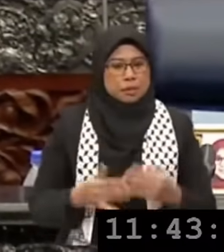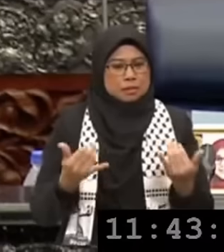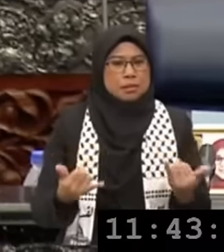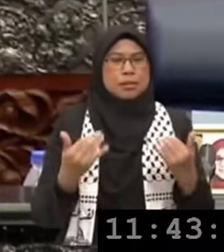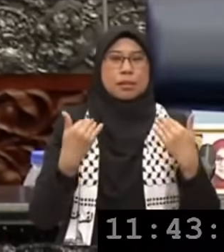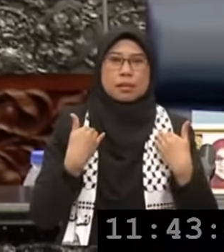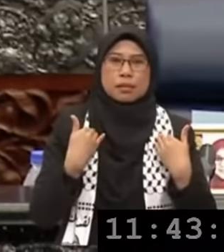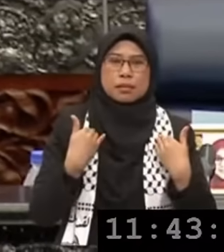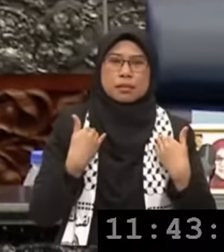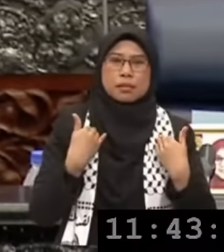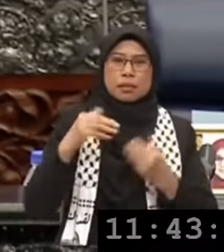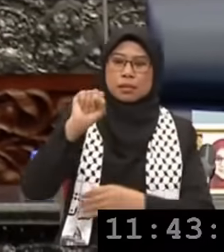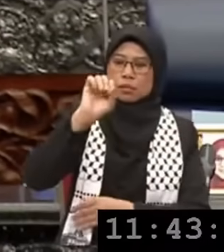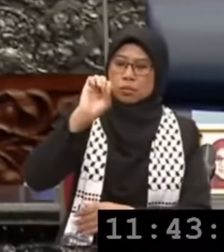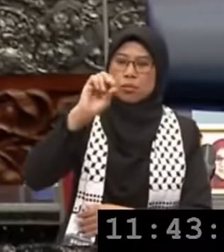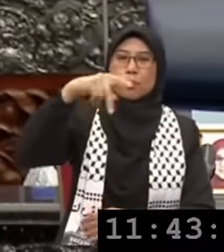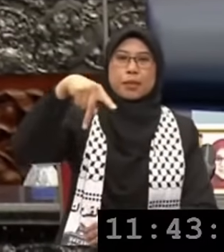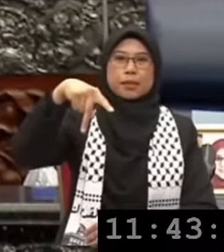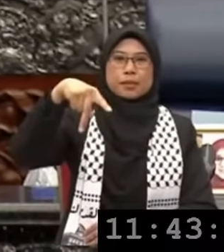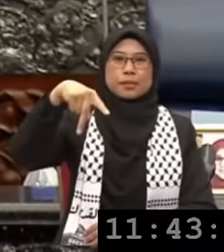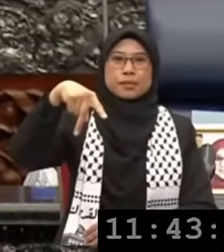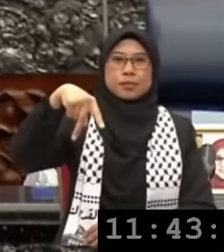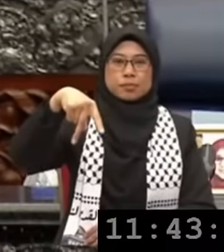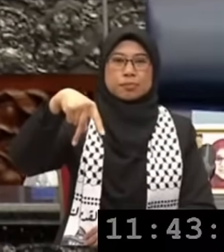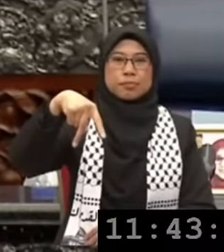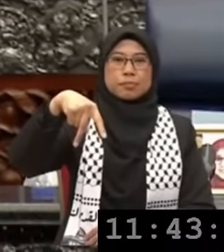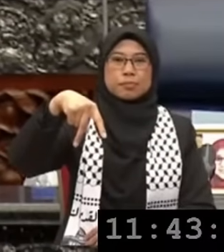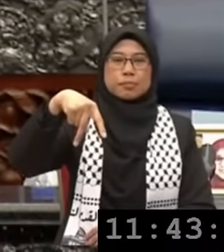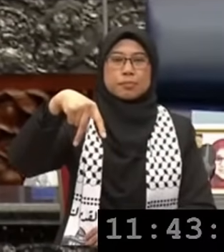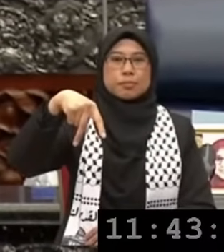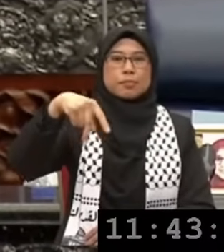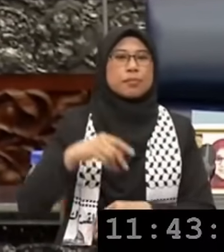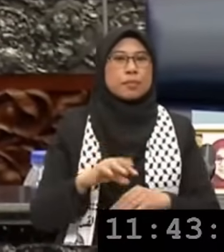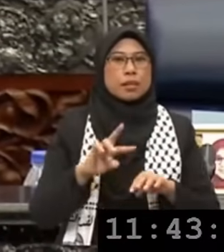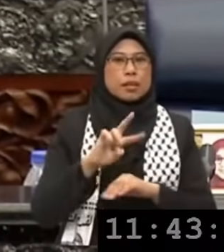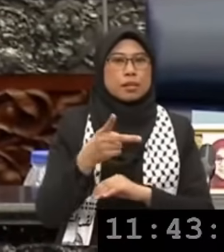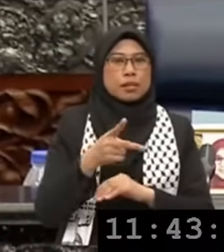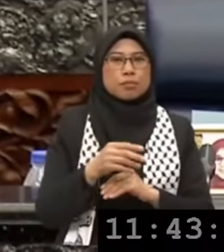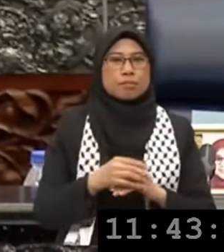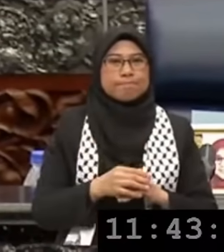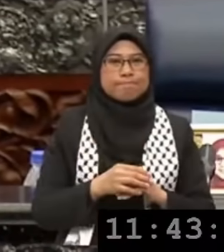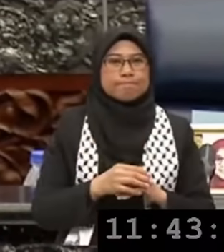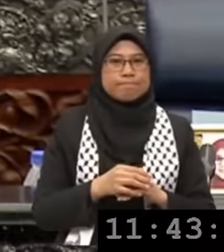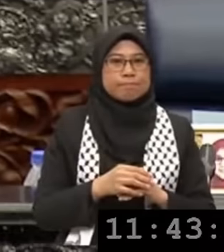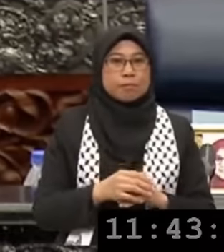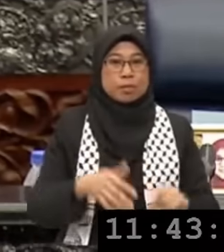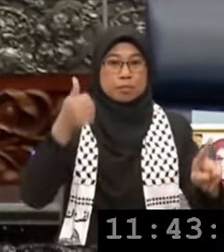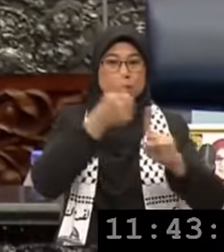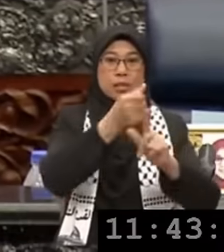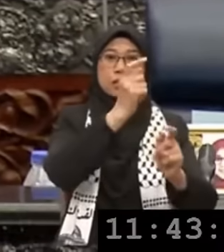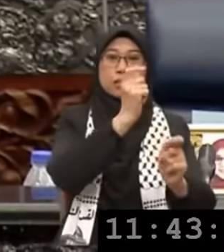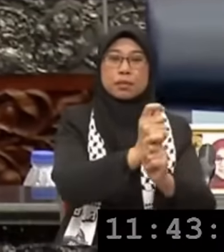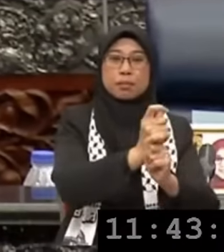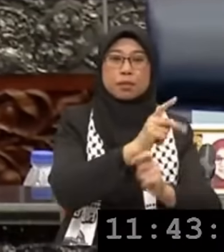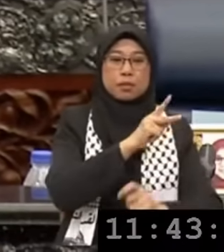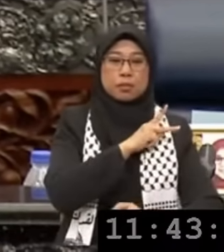sudah ada satu sop standard operating procedure atau lebih lagi khusus lagi perintah tetap ketua